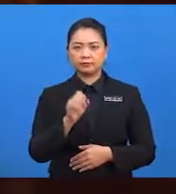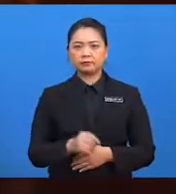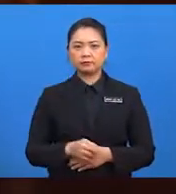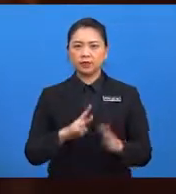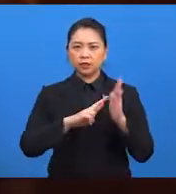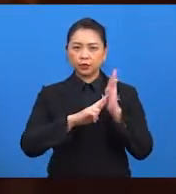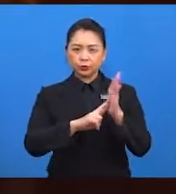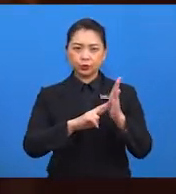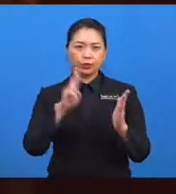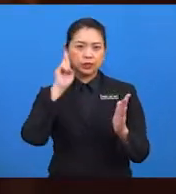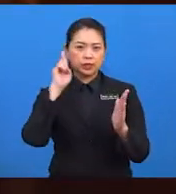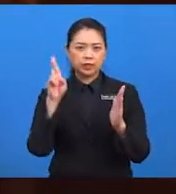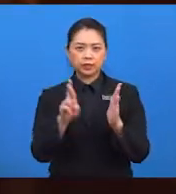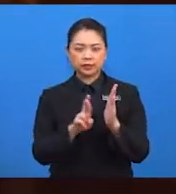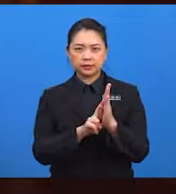rujuk Raja